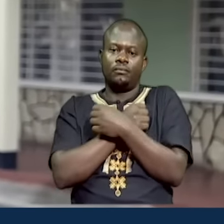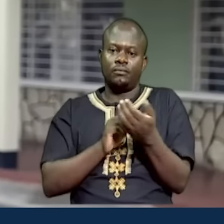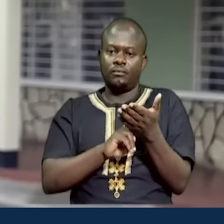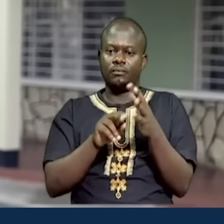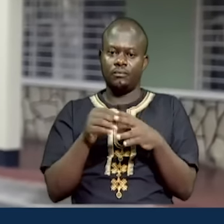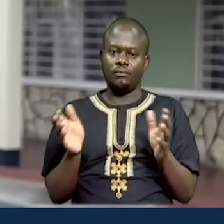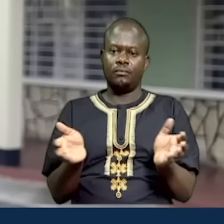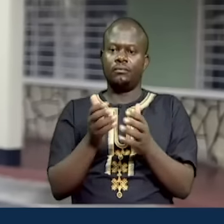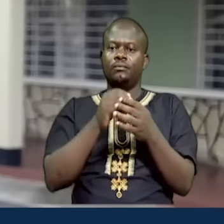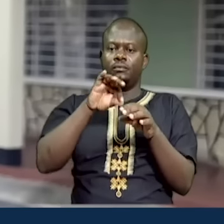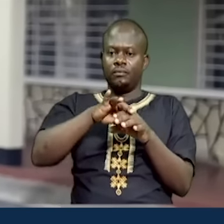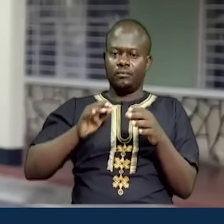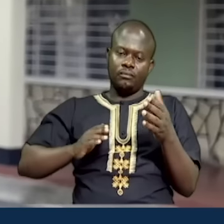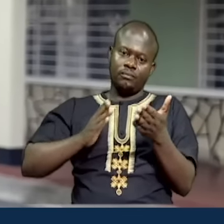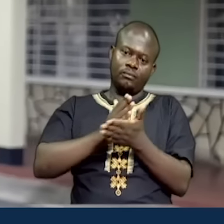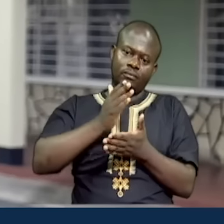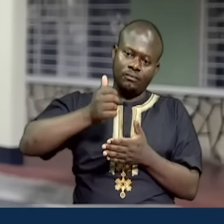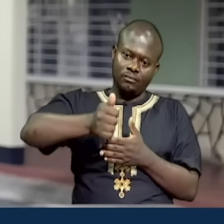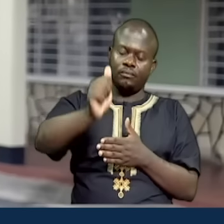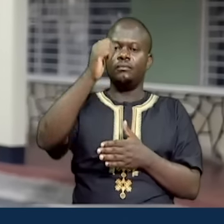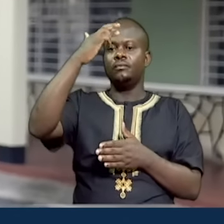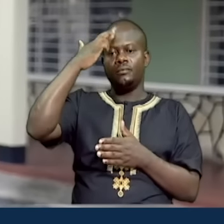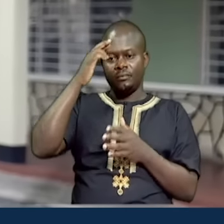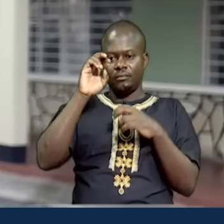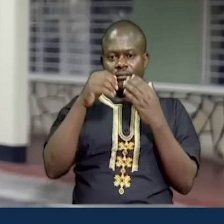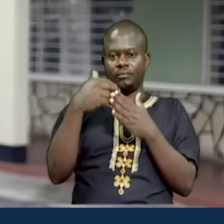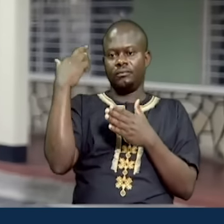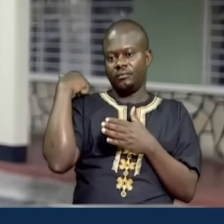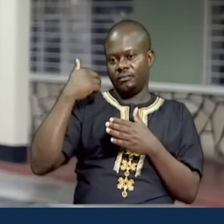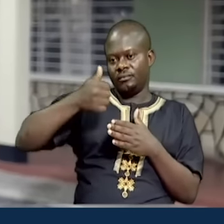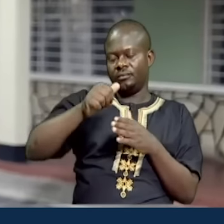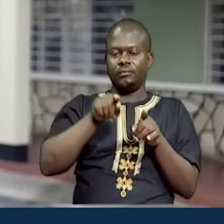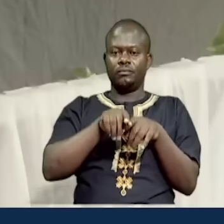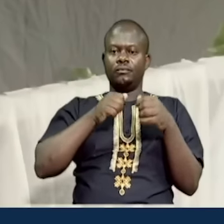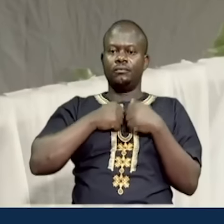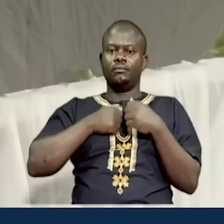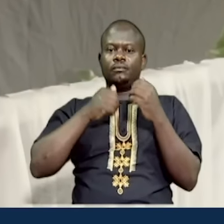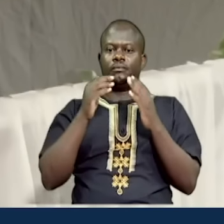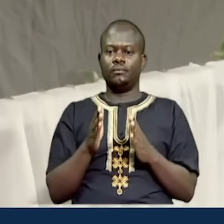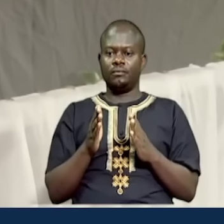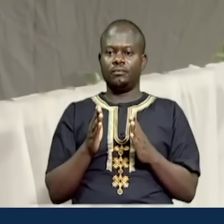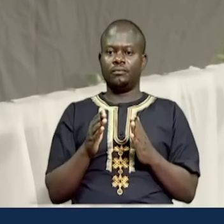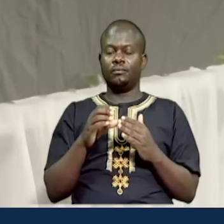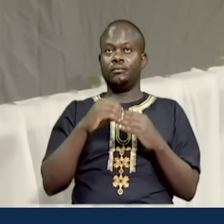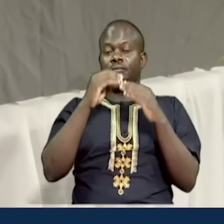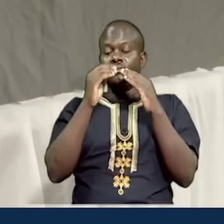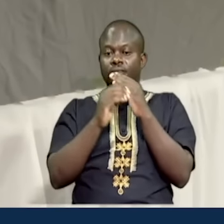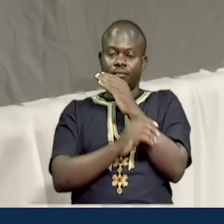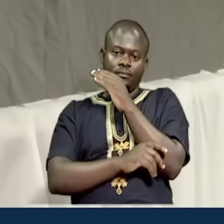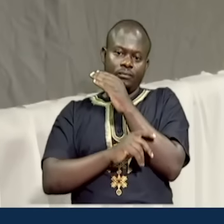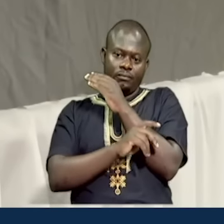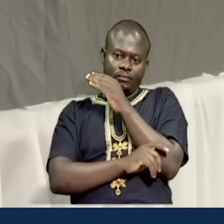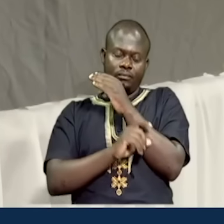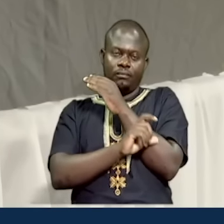tukabakangurira ko gutora ari uburenganzira bwabo, tukabibutsa yuko ari inshingano zabo nk'abanyarwanda. Guverineri w'Intara y'Amajyaruguru